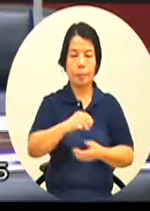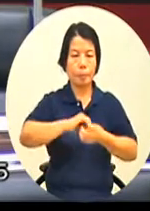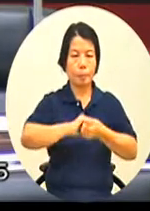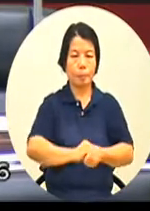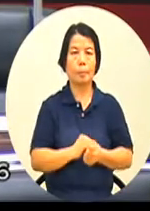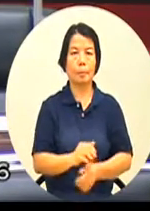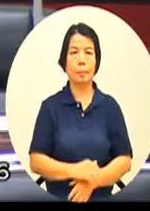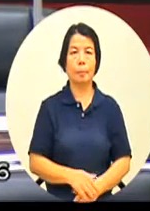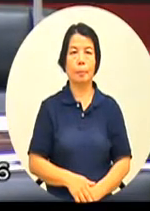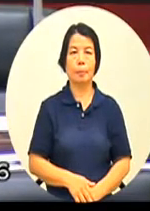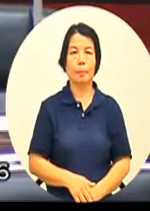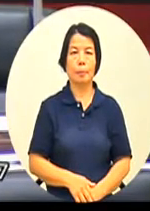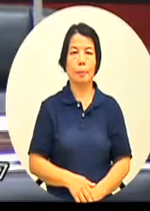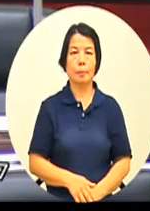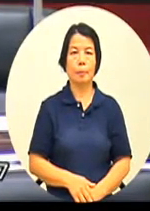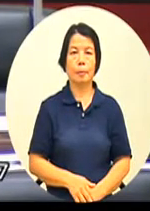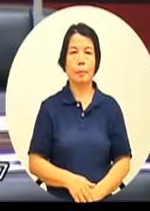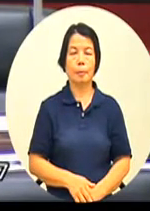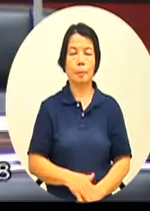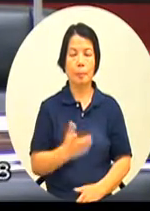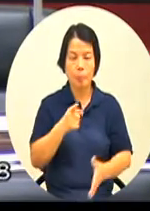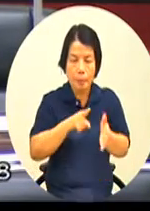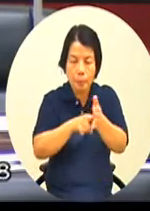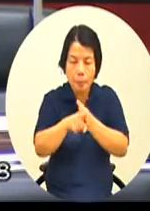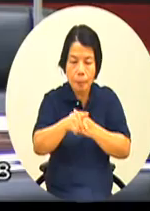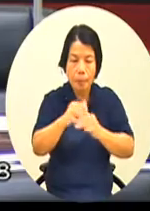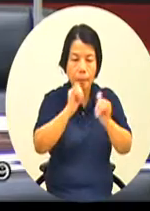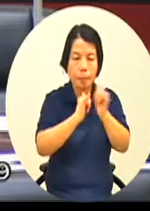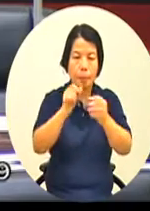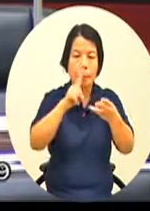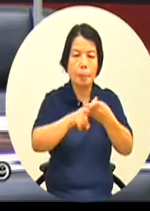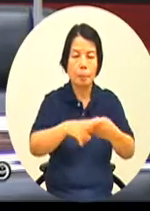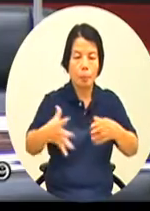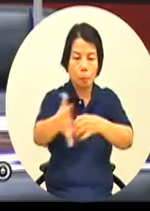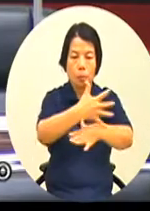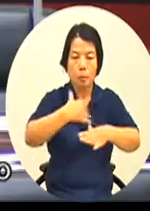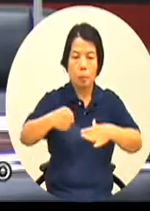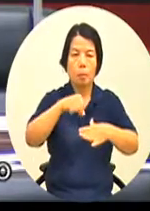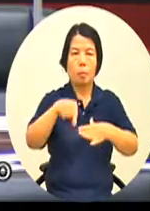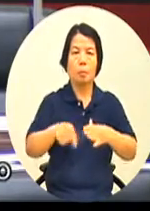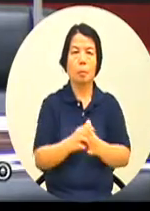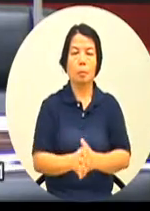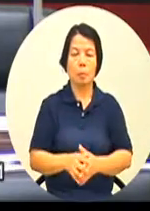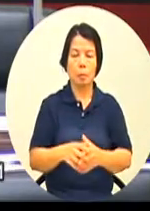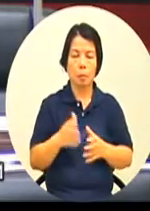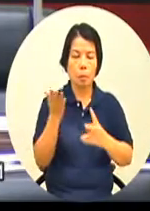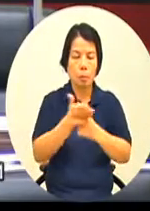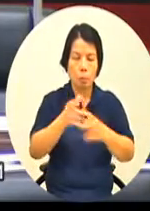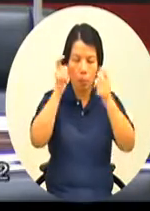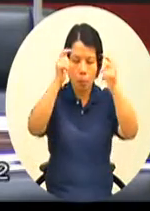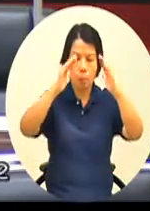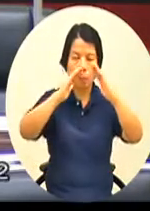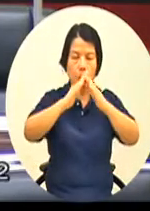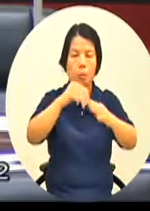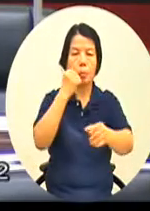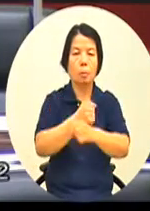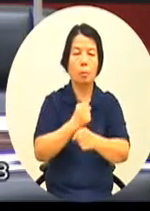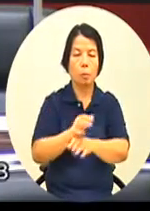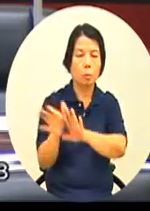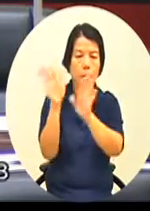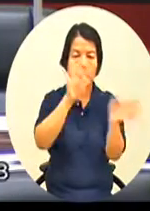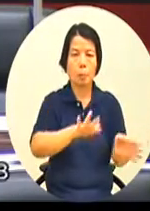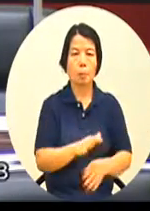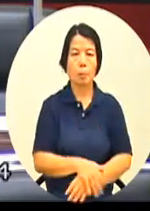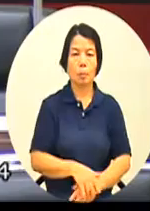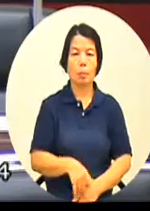但是呢事实上直接民主呢在全世界实行的状况呢，或者在高雄市实行的状况呢，可能会出乎大